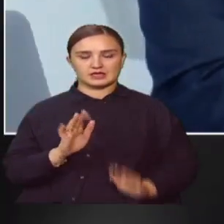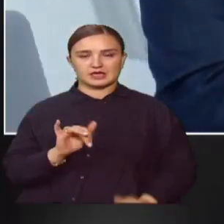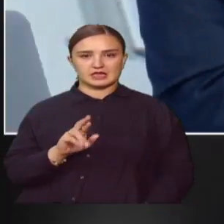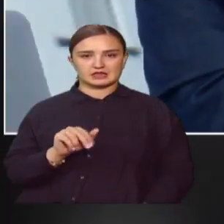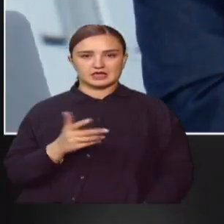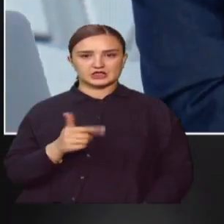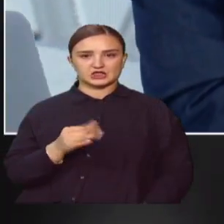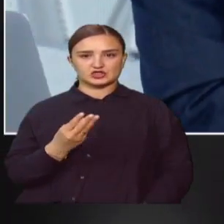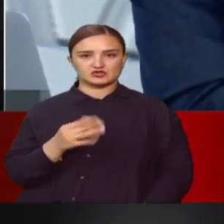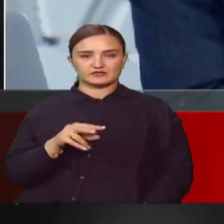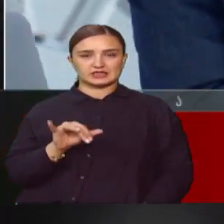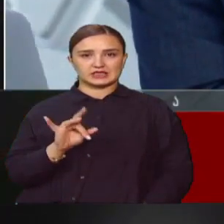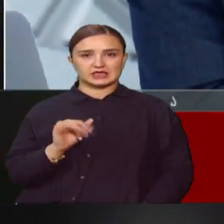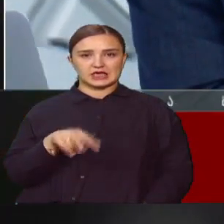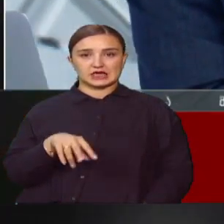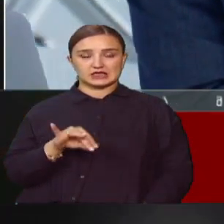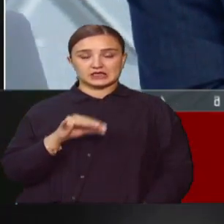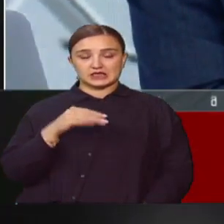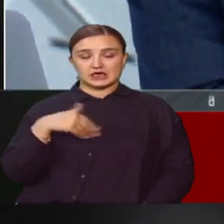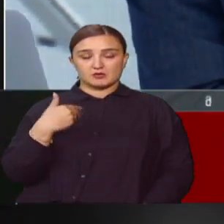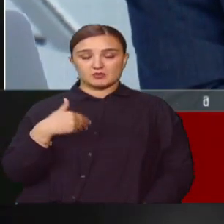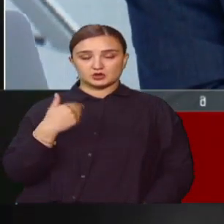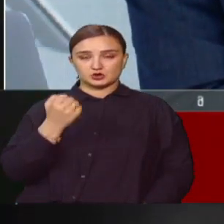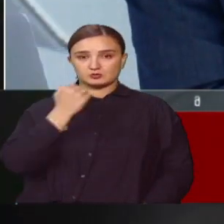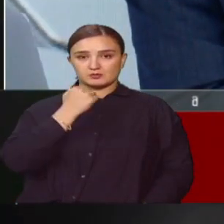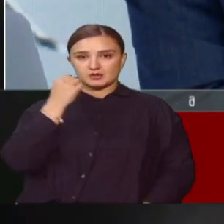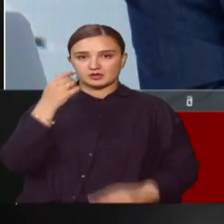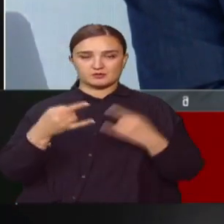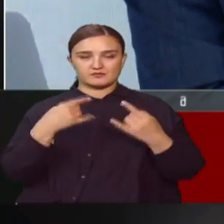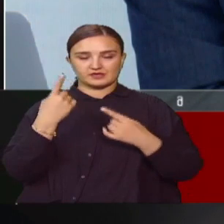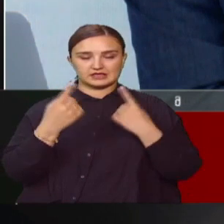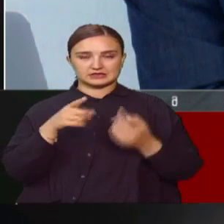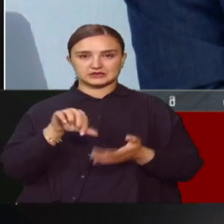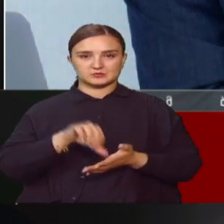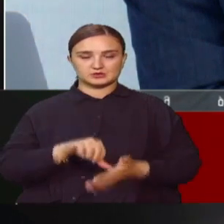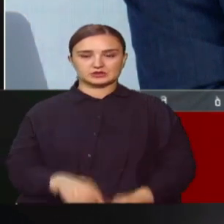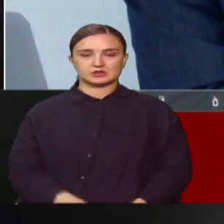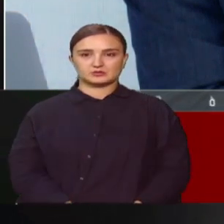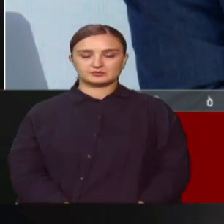ghișul este bapirda pira eterși camar jobabato noi reclimat lubaga dat sema și monațile obistuis.